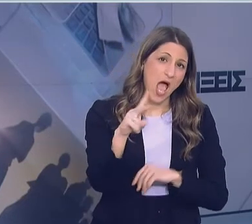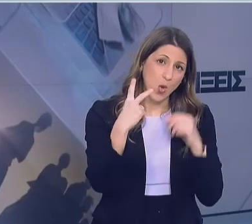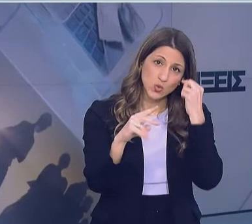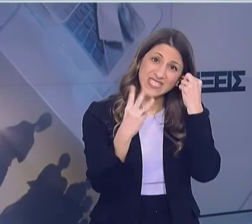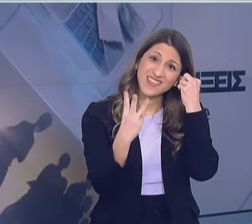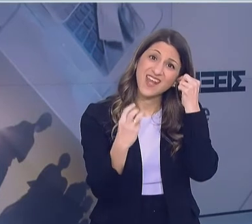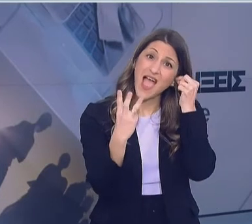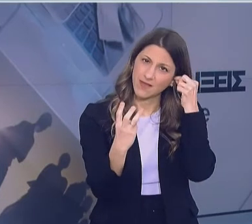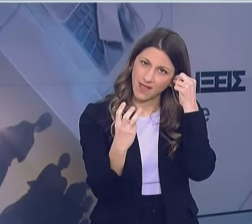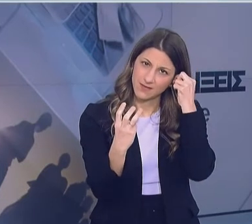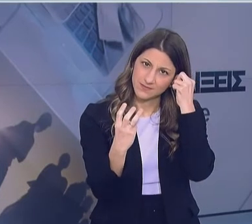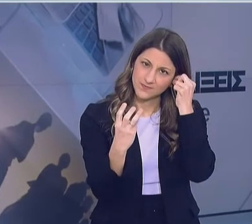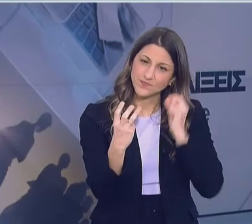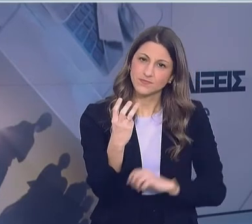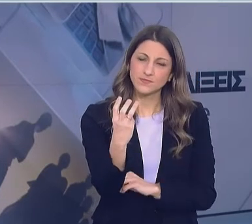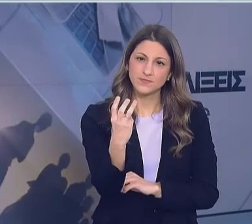230